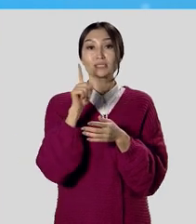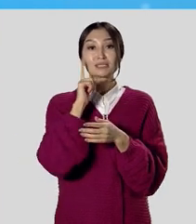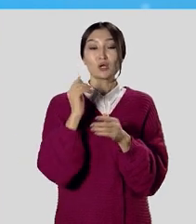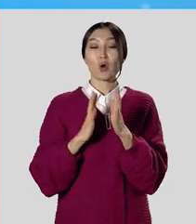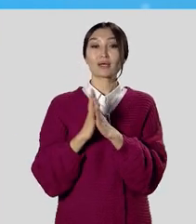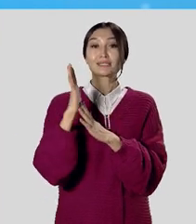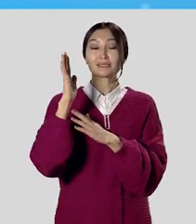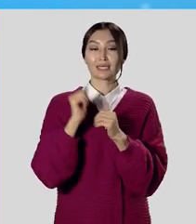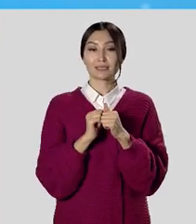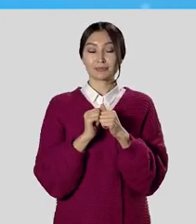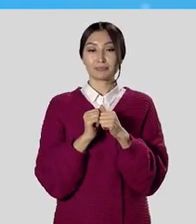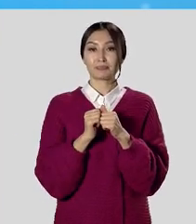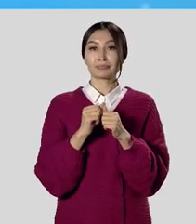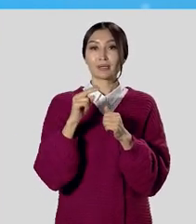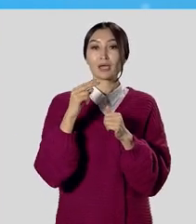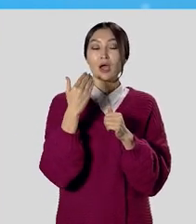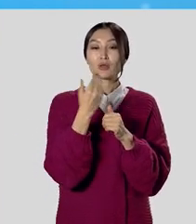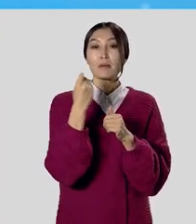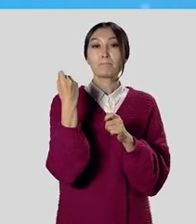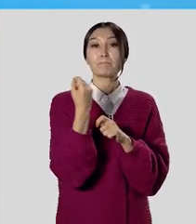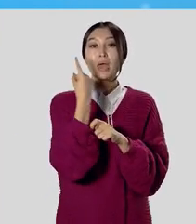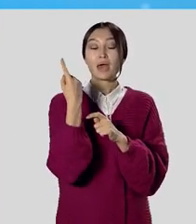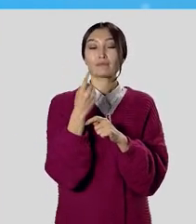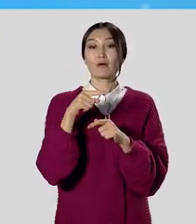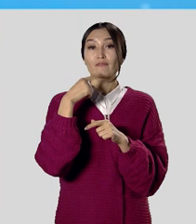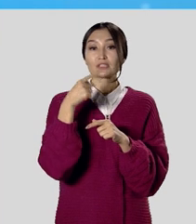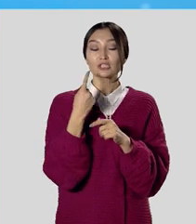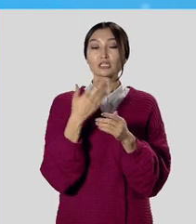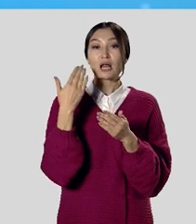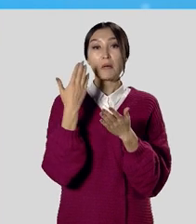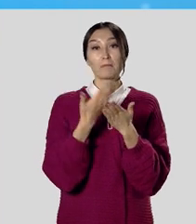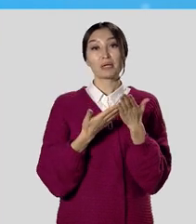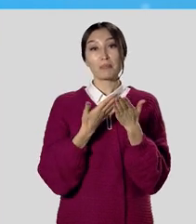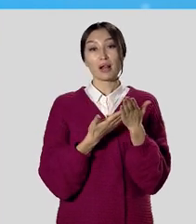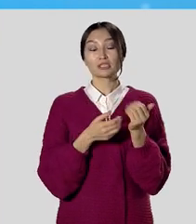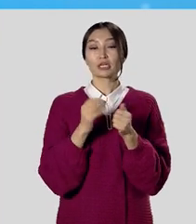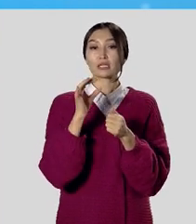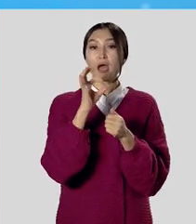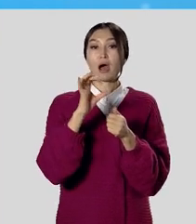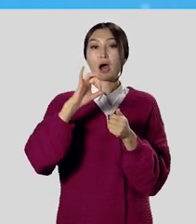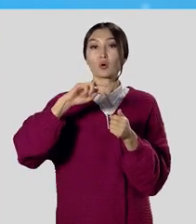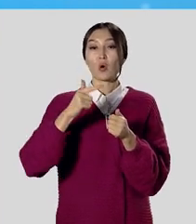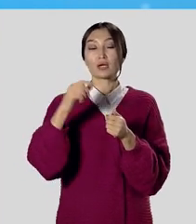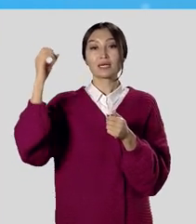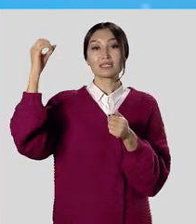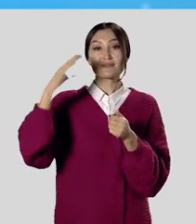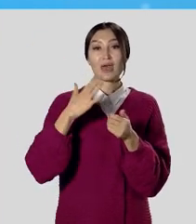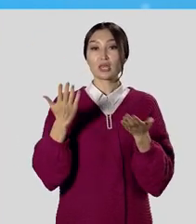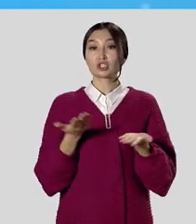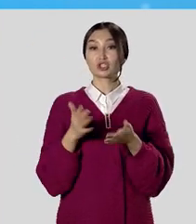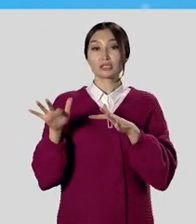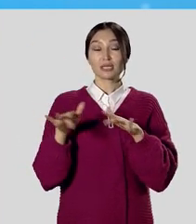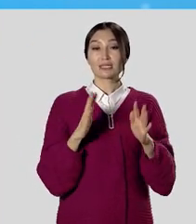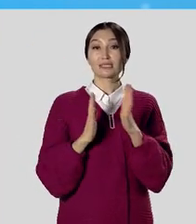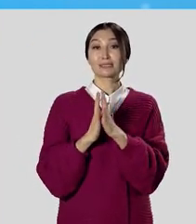зеленых растений. Пристли первым высказал предположение и о роли света в